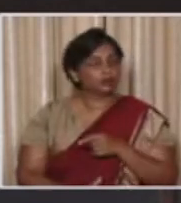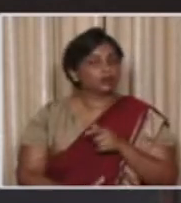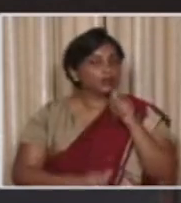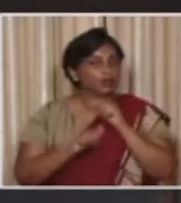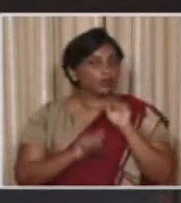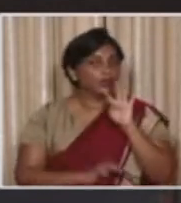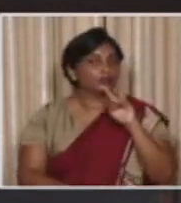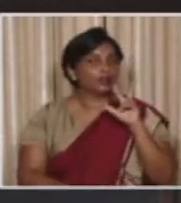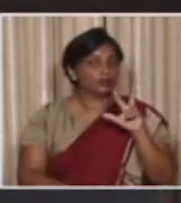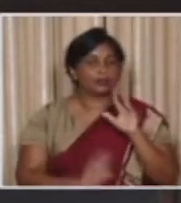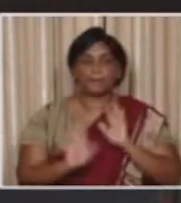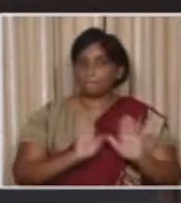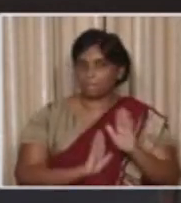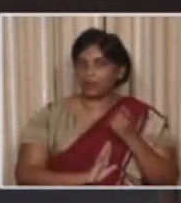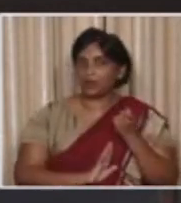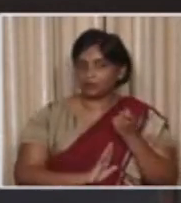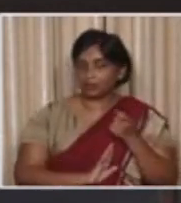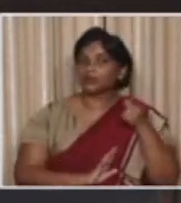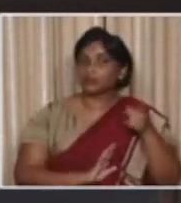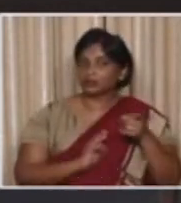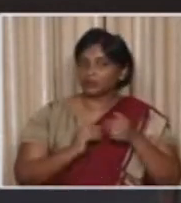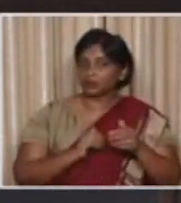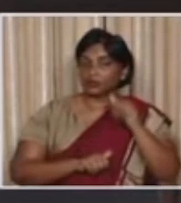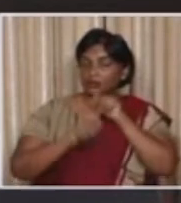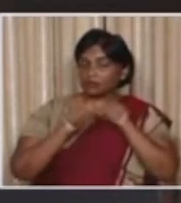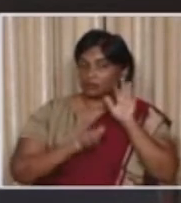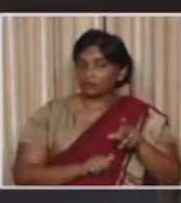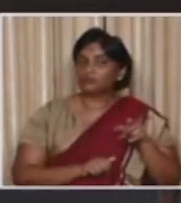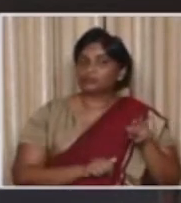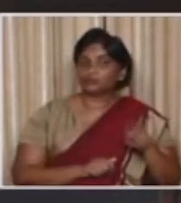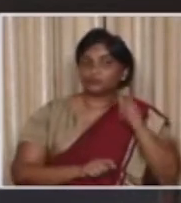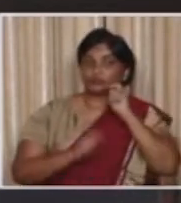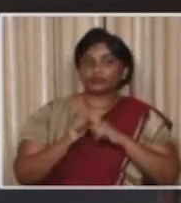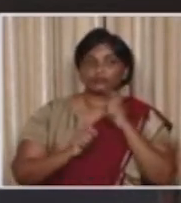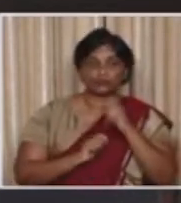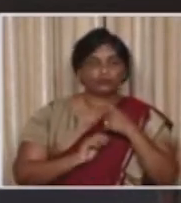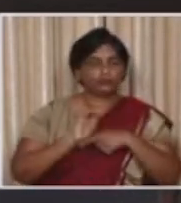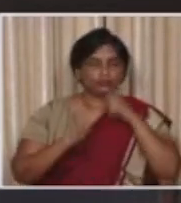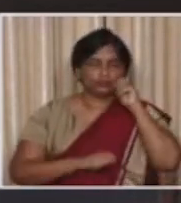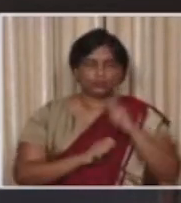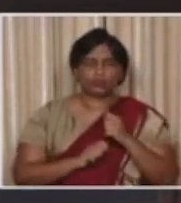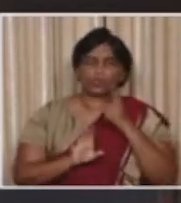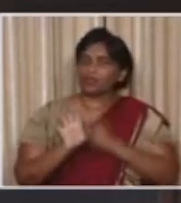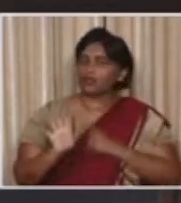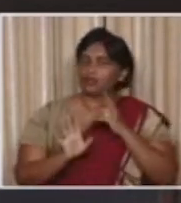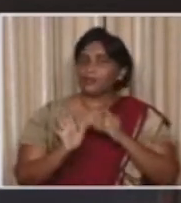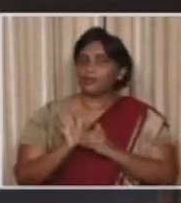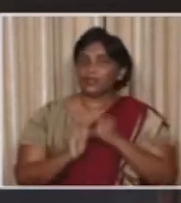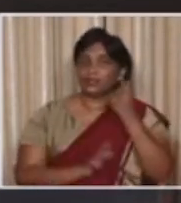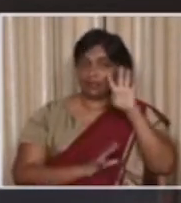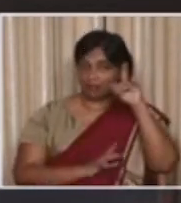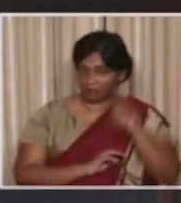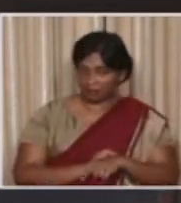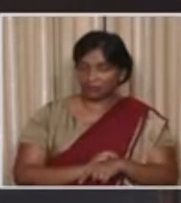ඖෂධ 47ක් පාලනය කරා. ඒ වෙනකොට ඖෂධවලට මිනිසු ගෙව්වා මේ රටේ ජනතාව අවුරුද්දකට මිලියන